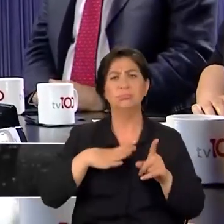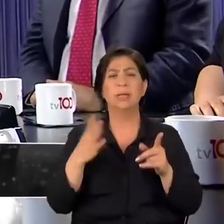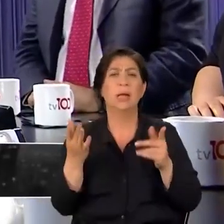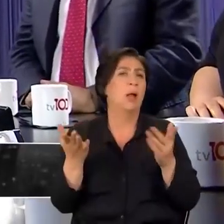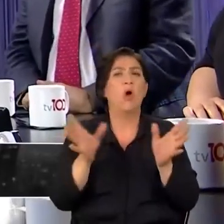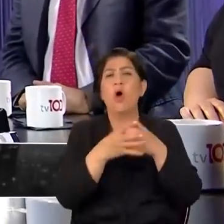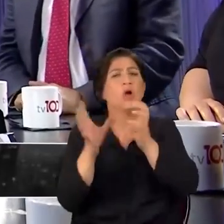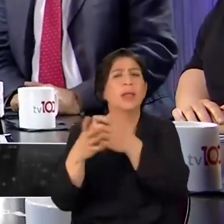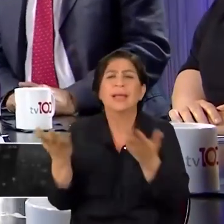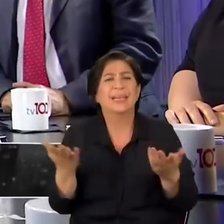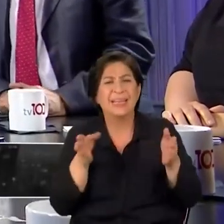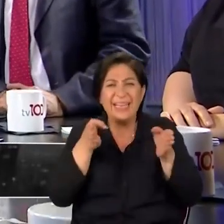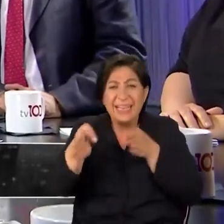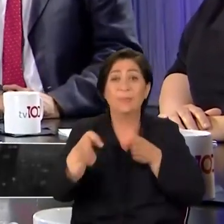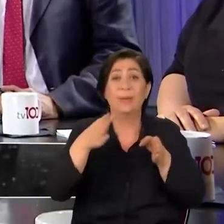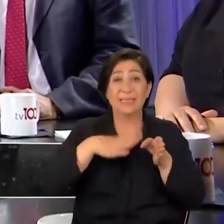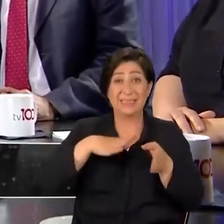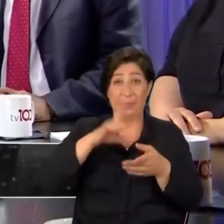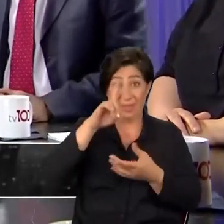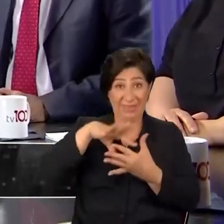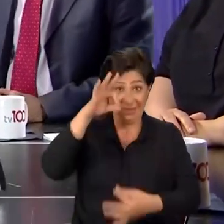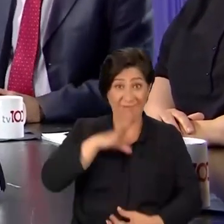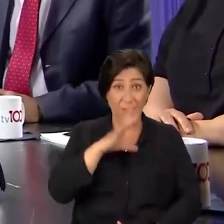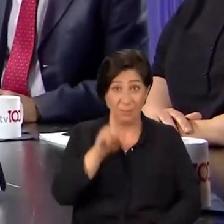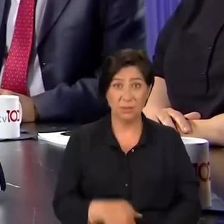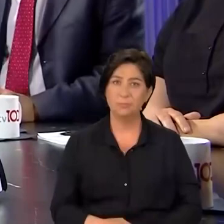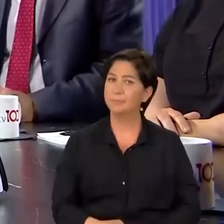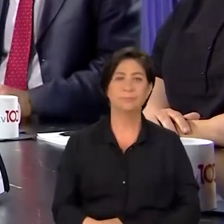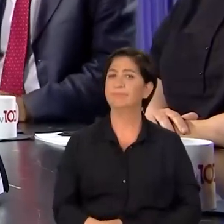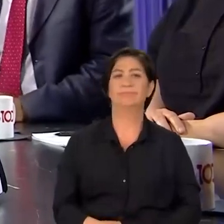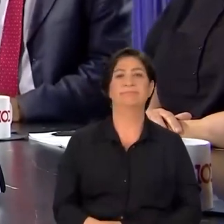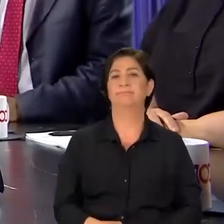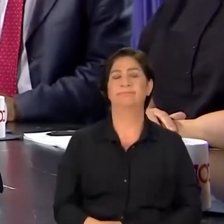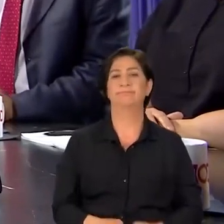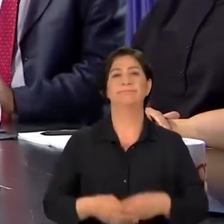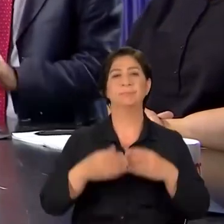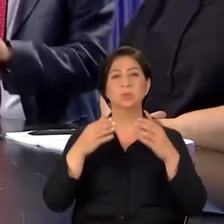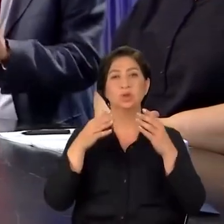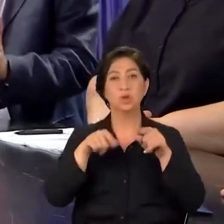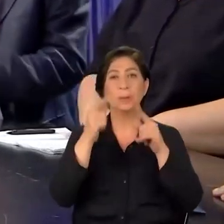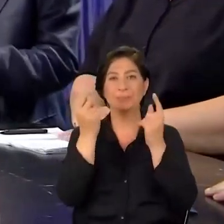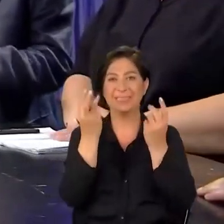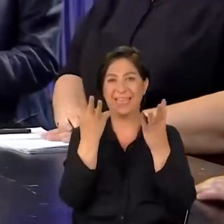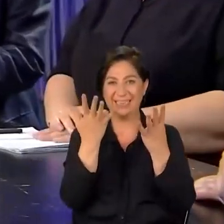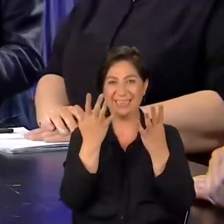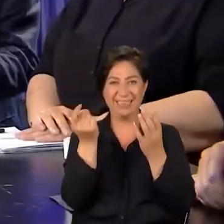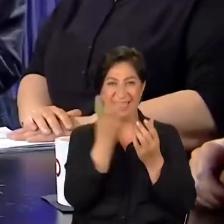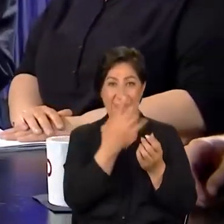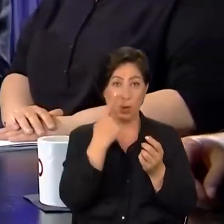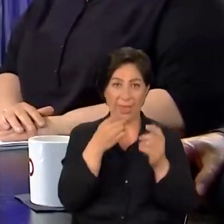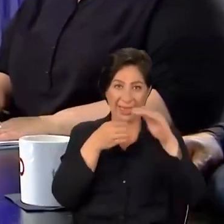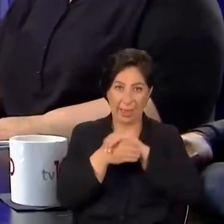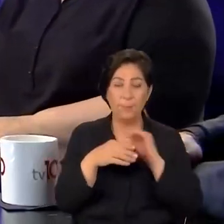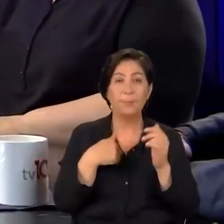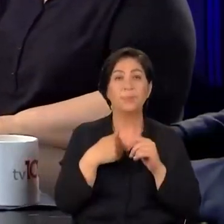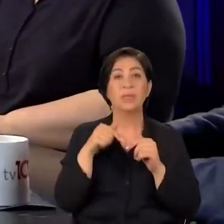de şey örgütlenme varsa ona katılacak olan bir insan var mı Türkiye'de? Hayır. Yok. Şimdi şöyle bir sayısal bir yerden girerek